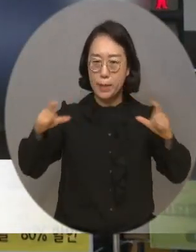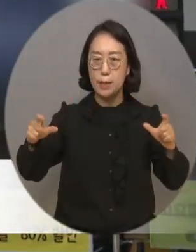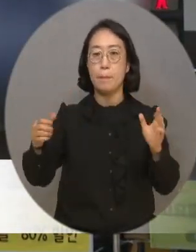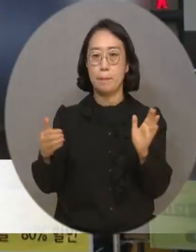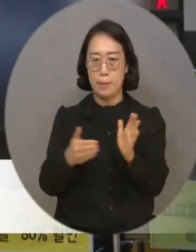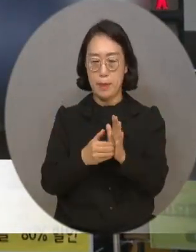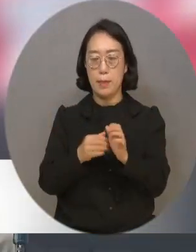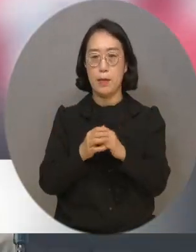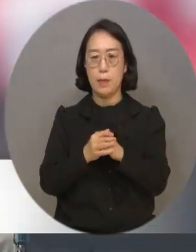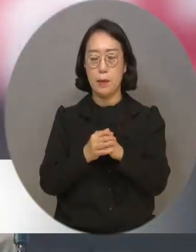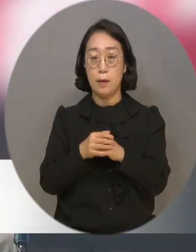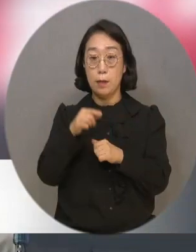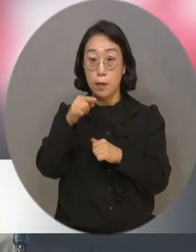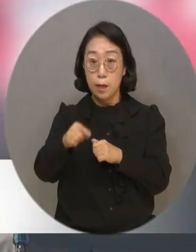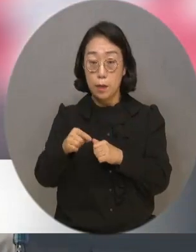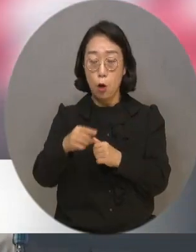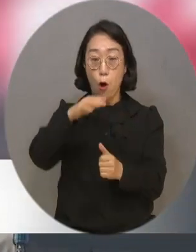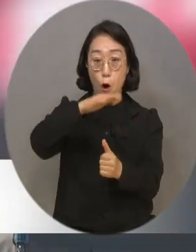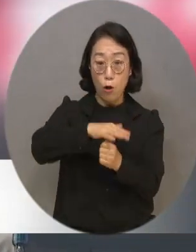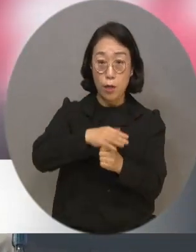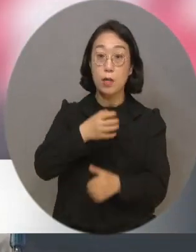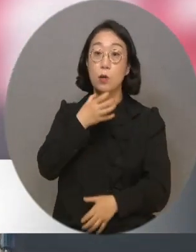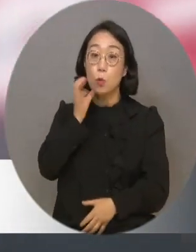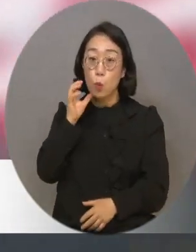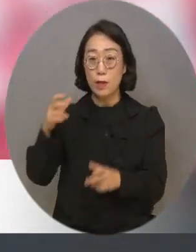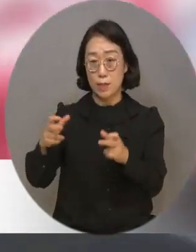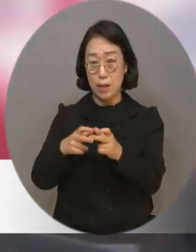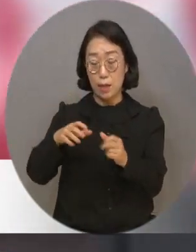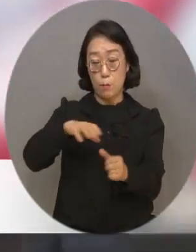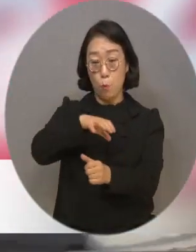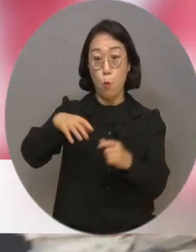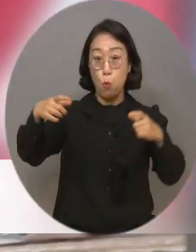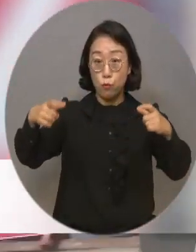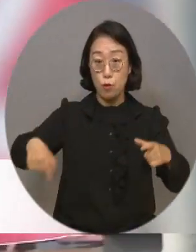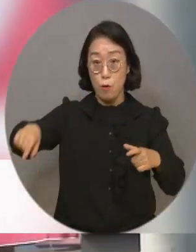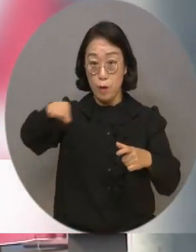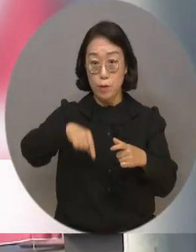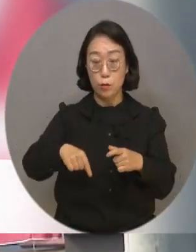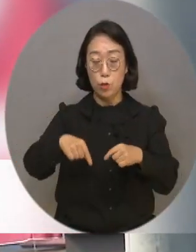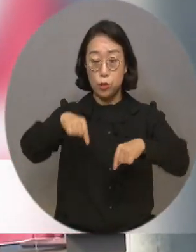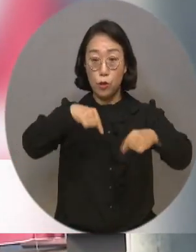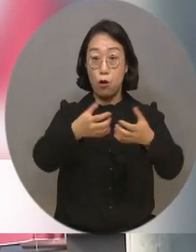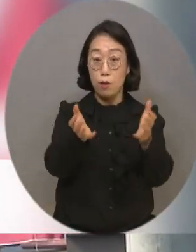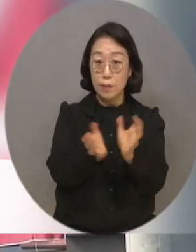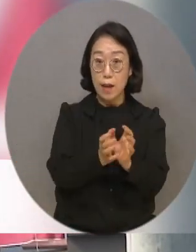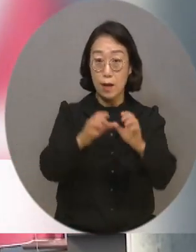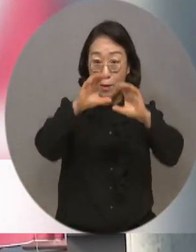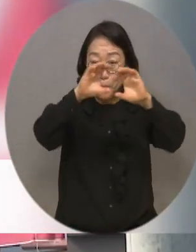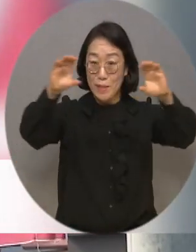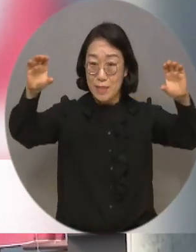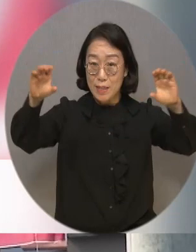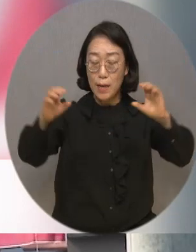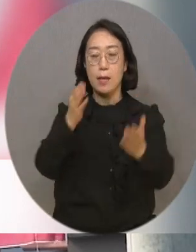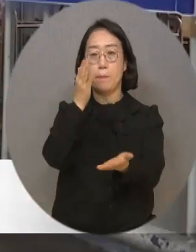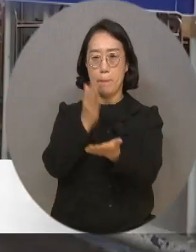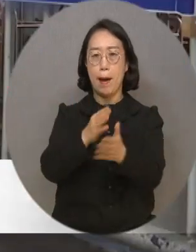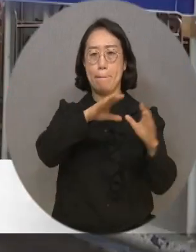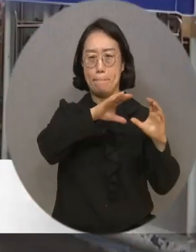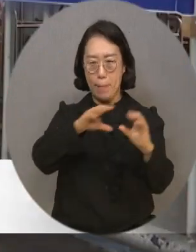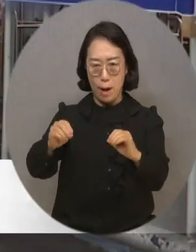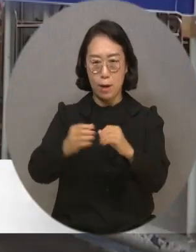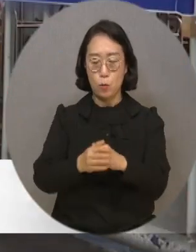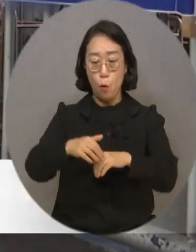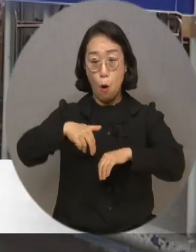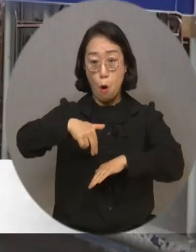들어갔습니다. 이에 따라 어린이, 노인, 장애인 보호구역에는 정당 현수막 설치를 금지하고 보행자가